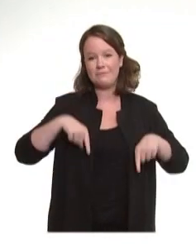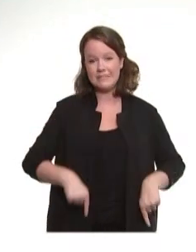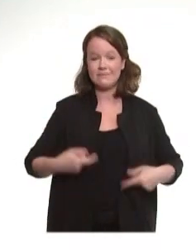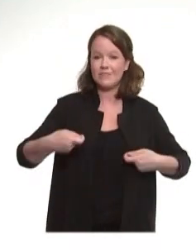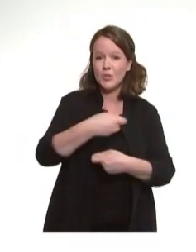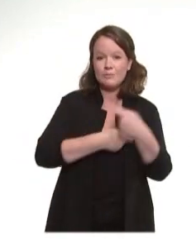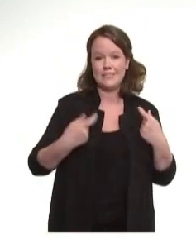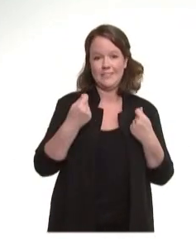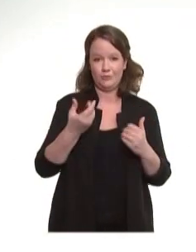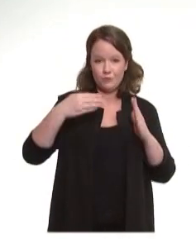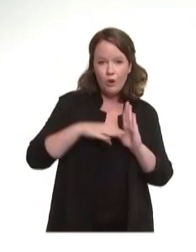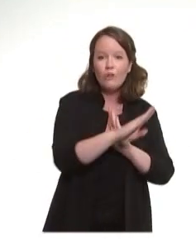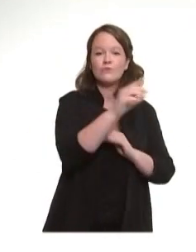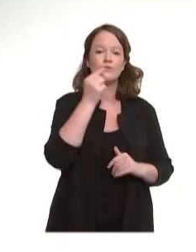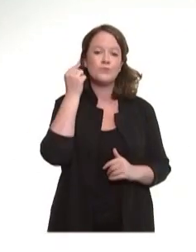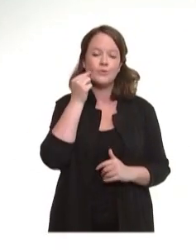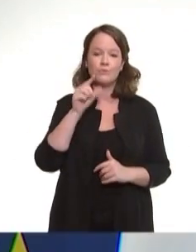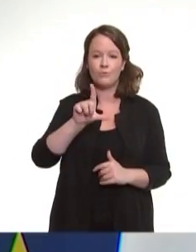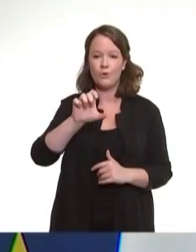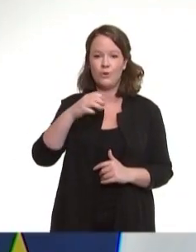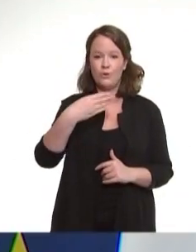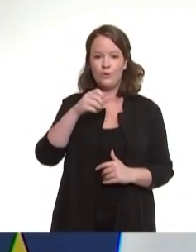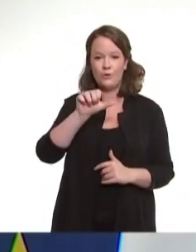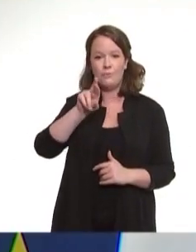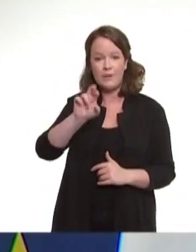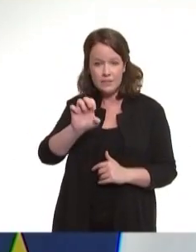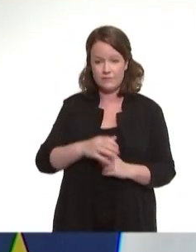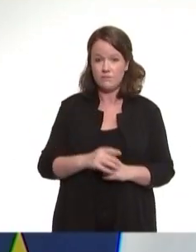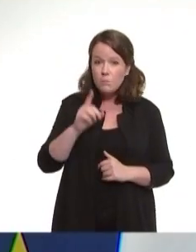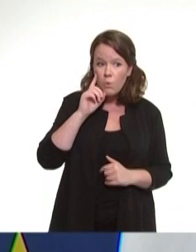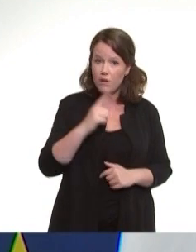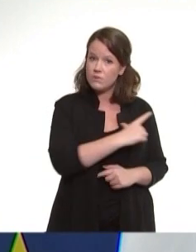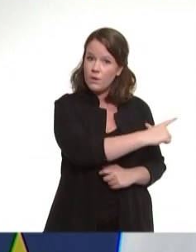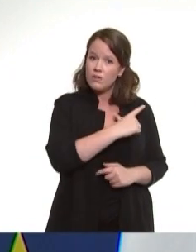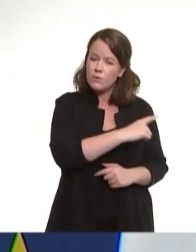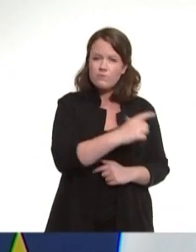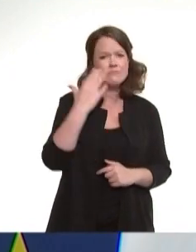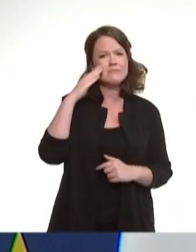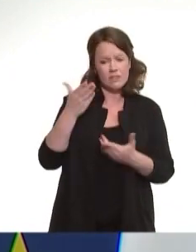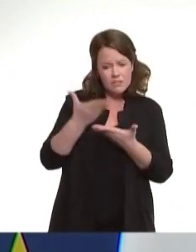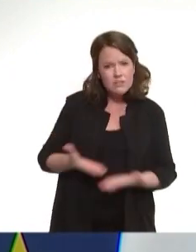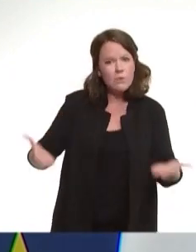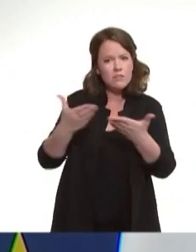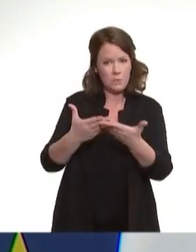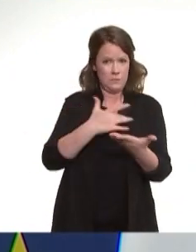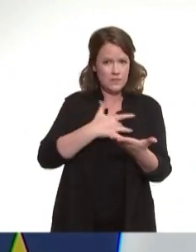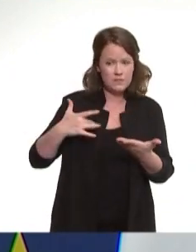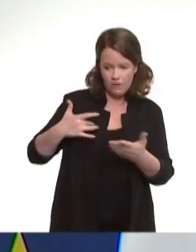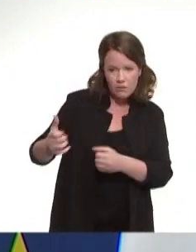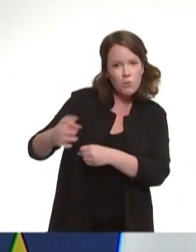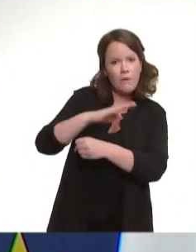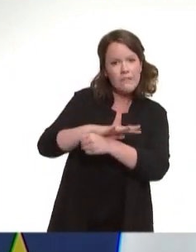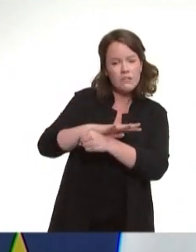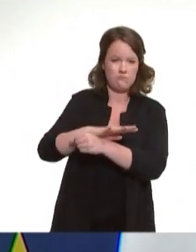relance bruno le maire pourquoi parce que la situation sanitaire et la situation économique sont